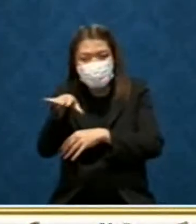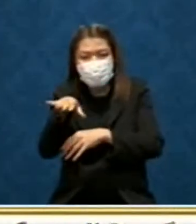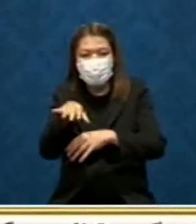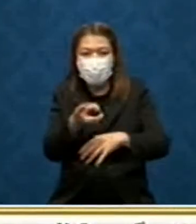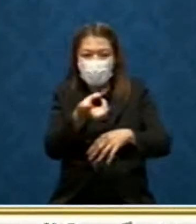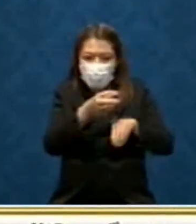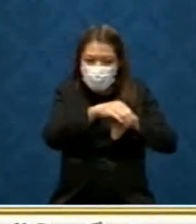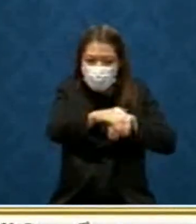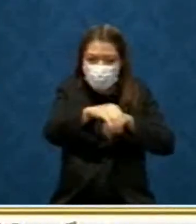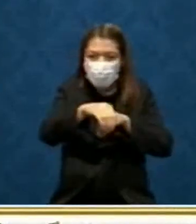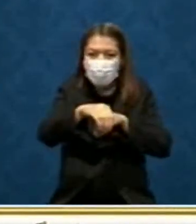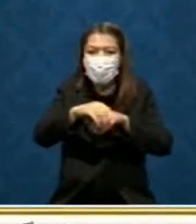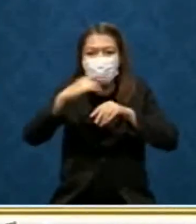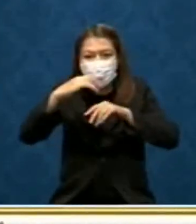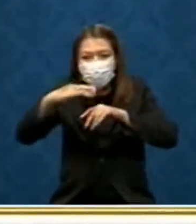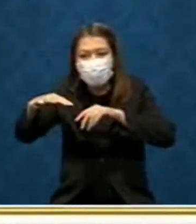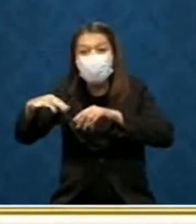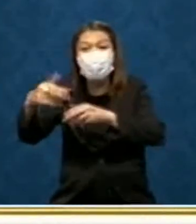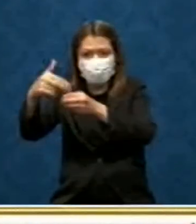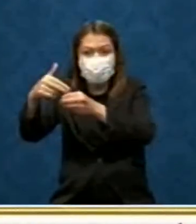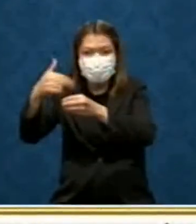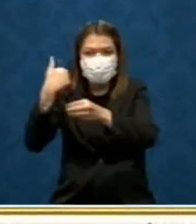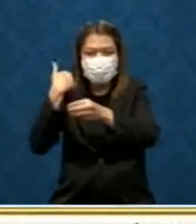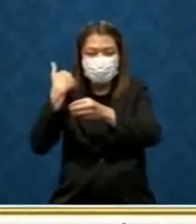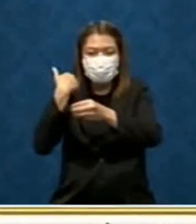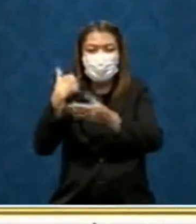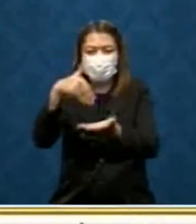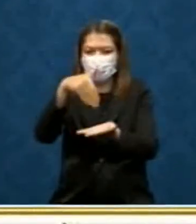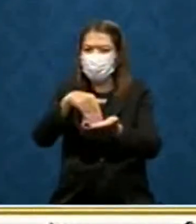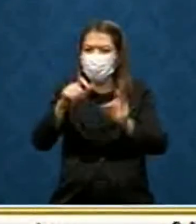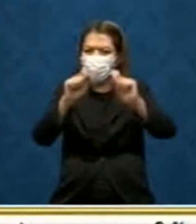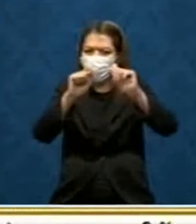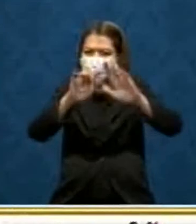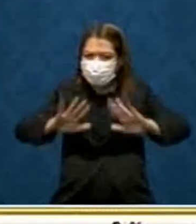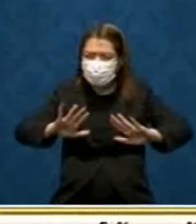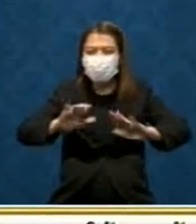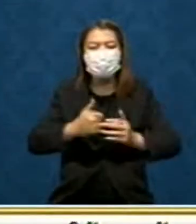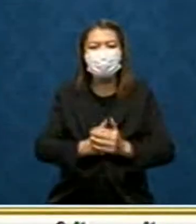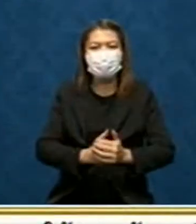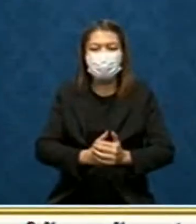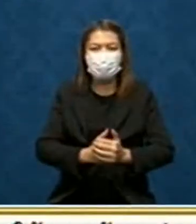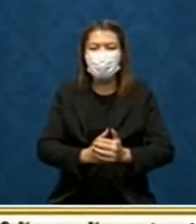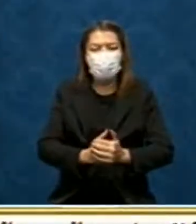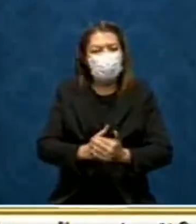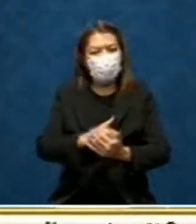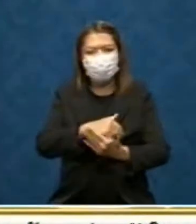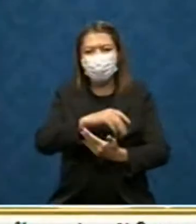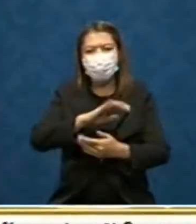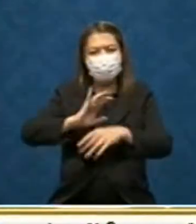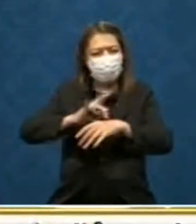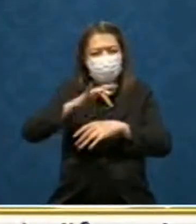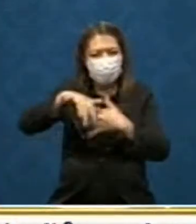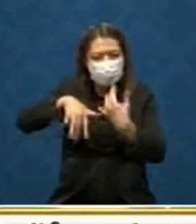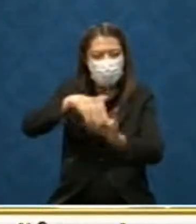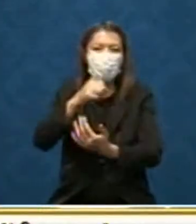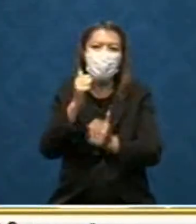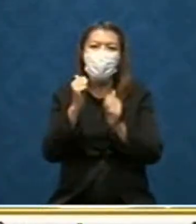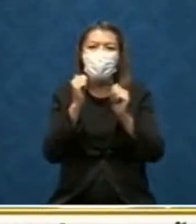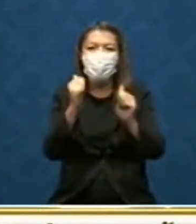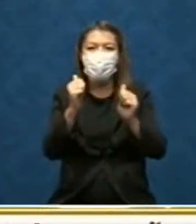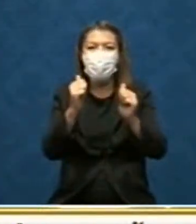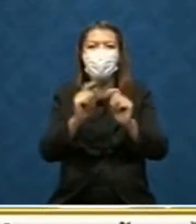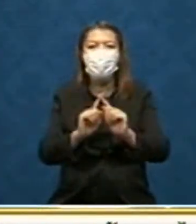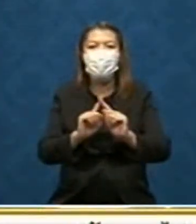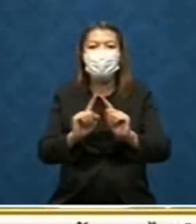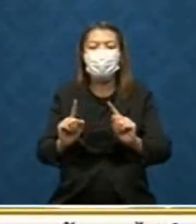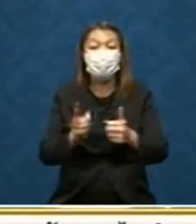ปตรเรีมมีคามสมบูรณ์ เป็ศูยกลางของอาเซีน เป็นหับหหายหับสมบรณมากเรื่องทรัยากรแต